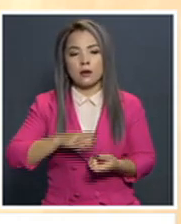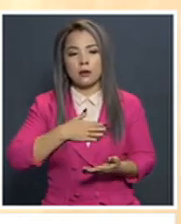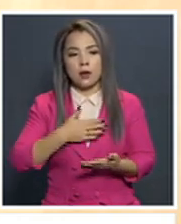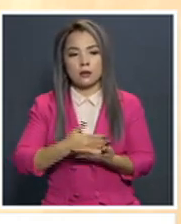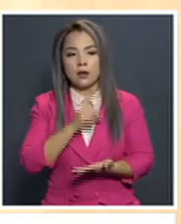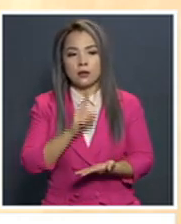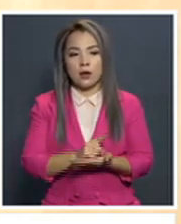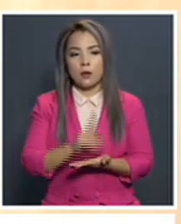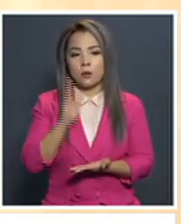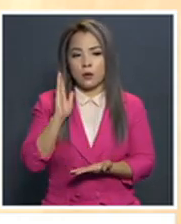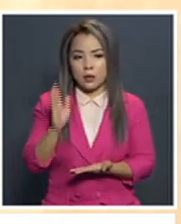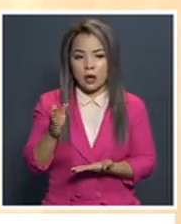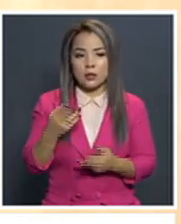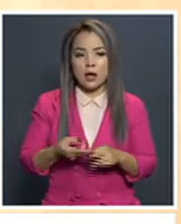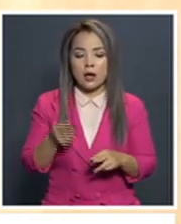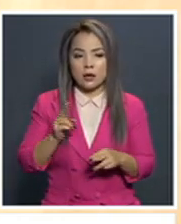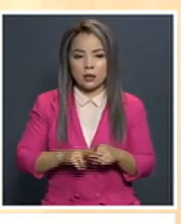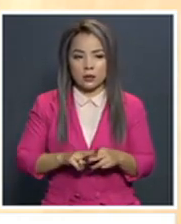бұл жаңа